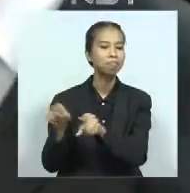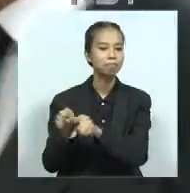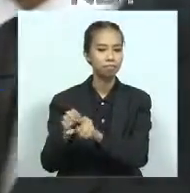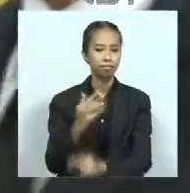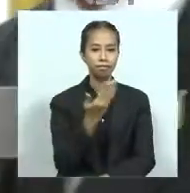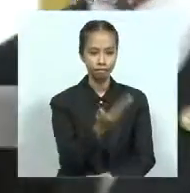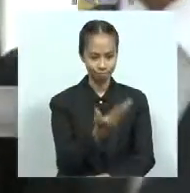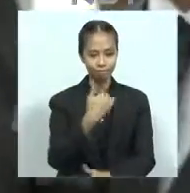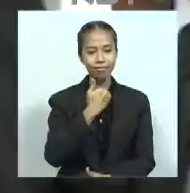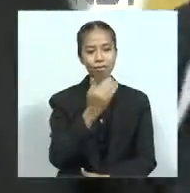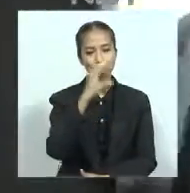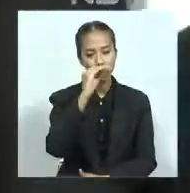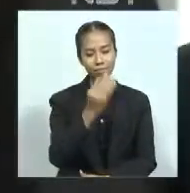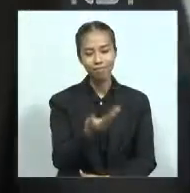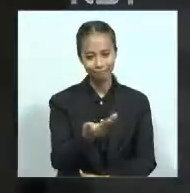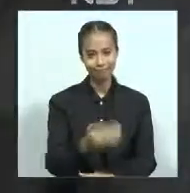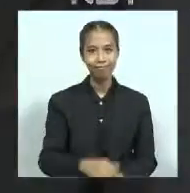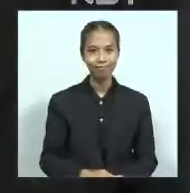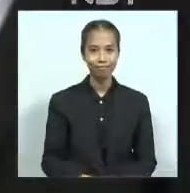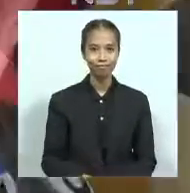เติมจากพลเอกประวิตรวงษ์สุวรรณกันค่ะ